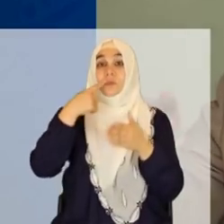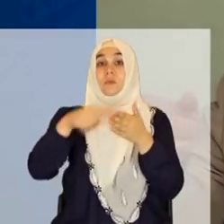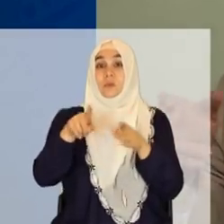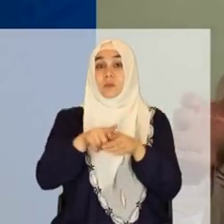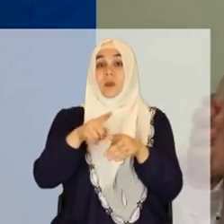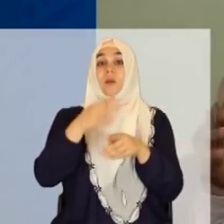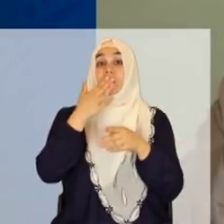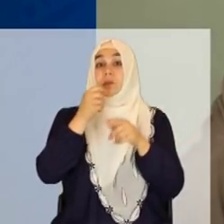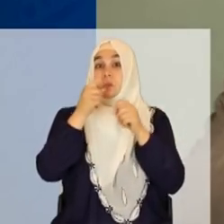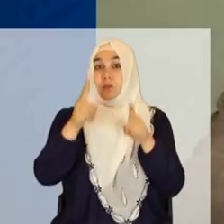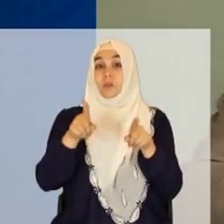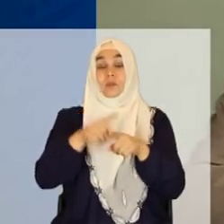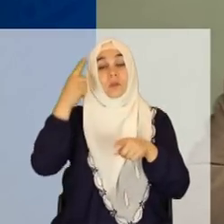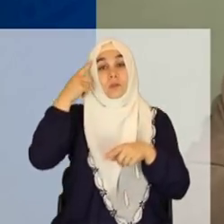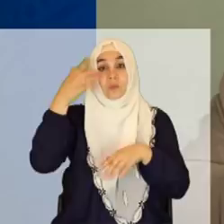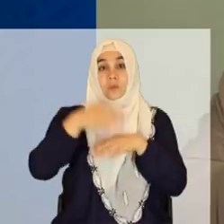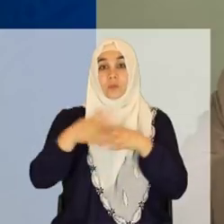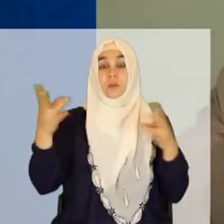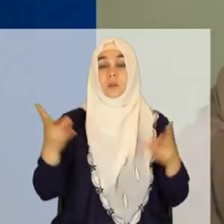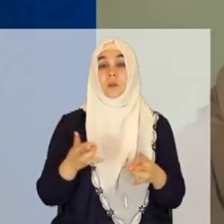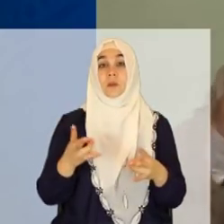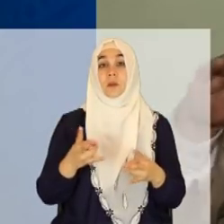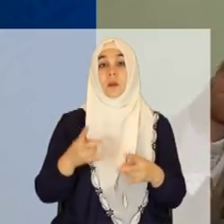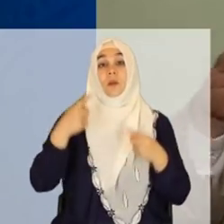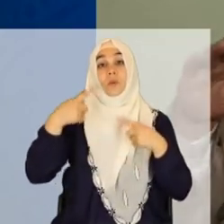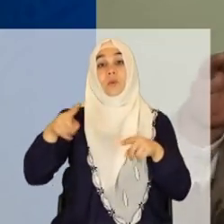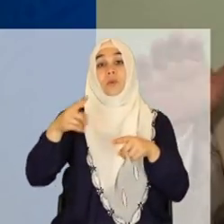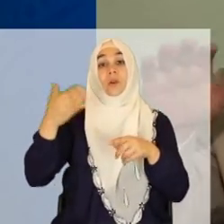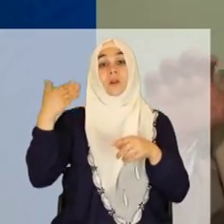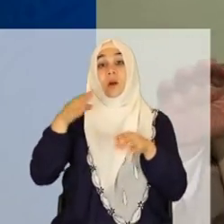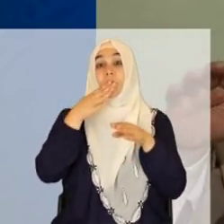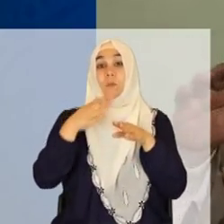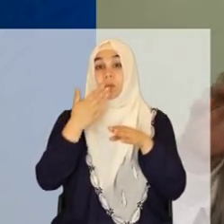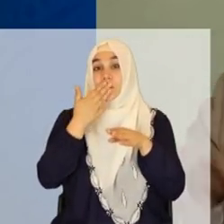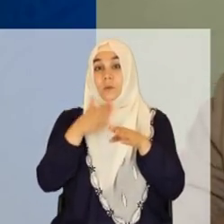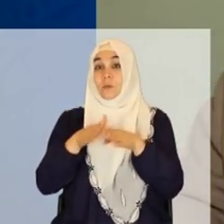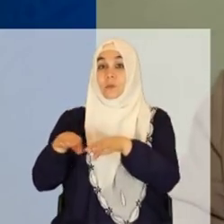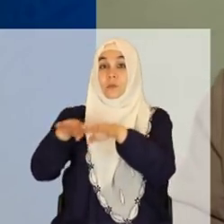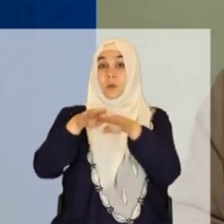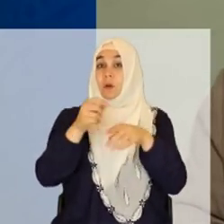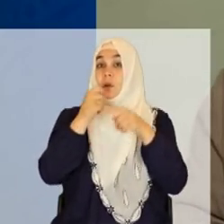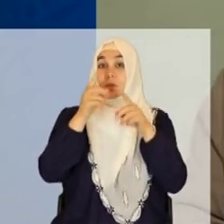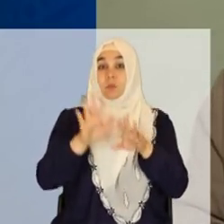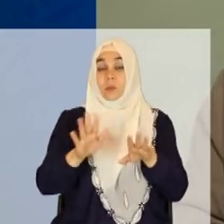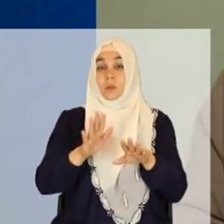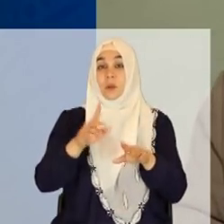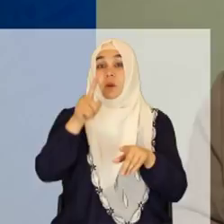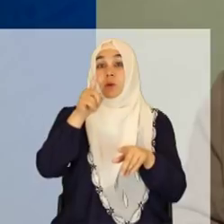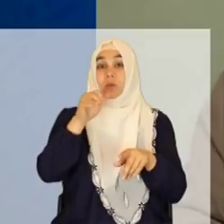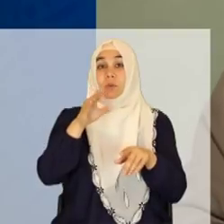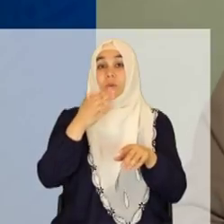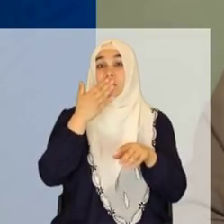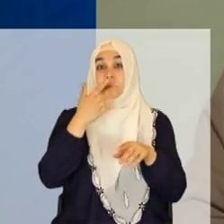ro'zasi buziladi desa, tushuninglar buni. Nariga ommaviy ro'za ochilmaydi bunda. Haligi xususiy